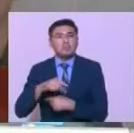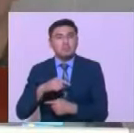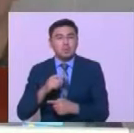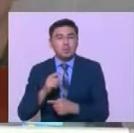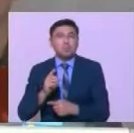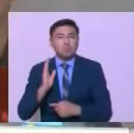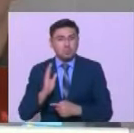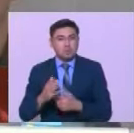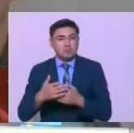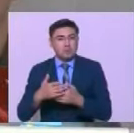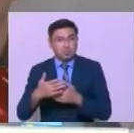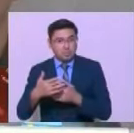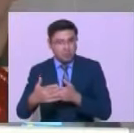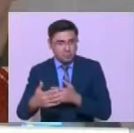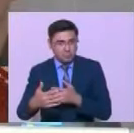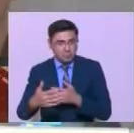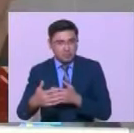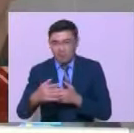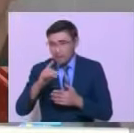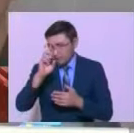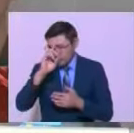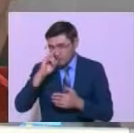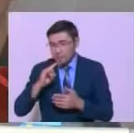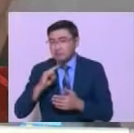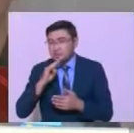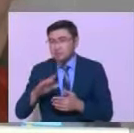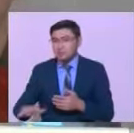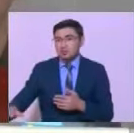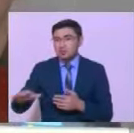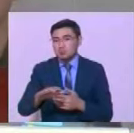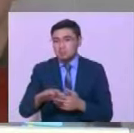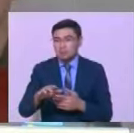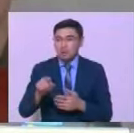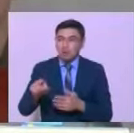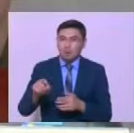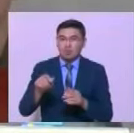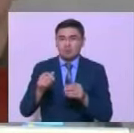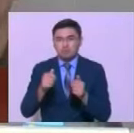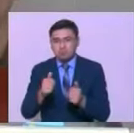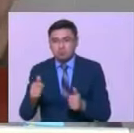алдағы уақытта сіздермен бірге осы еліміздің, жеріміздің тыныштығын,